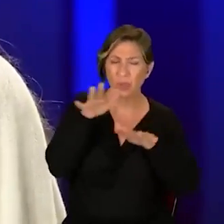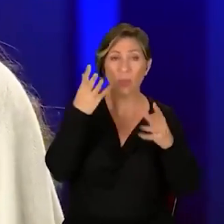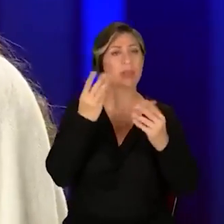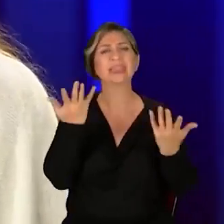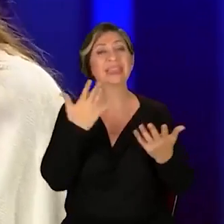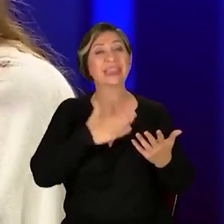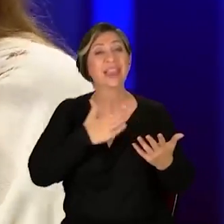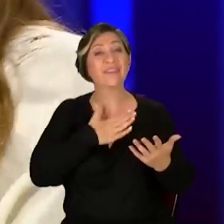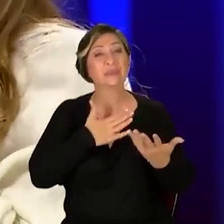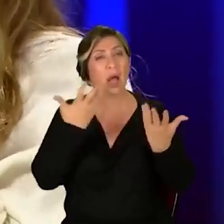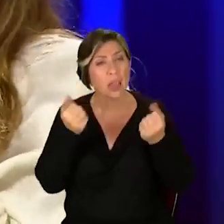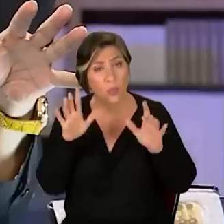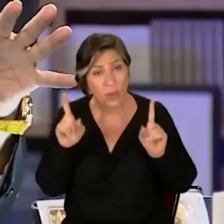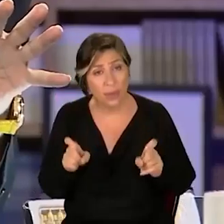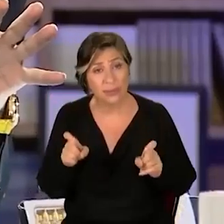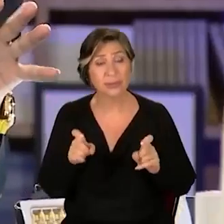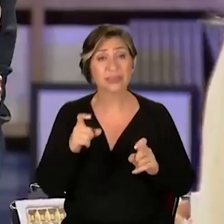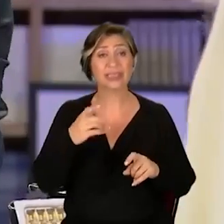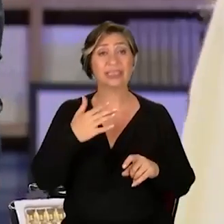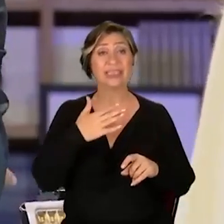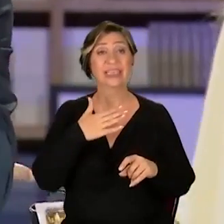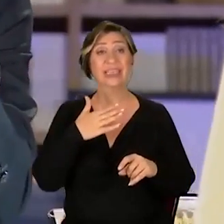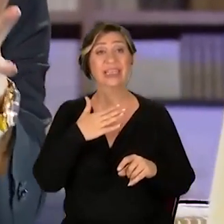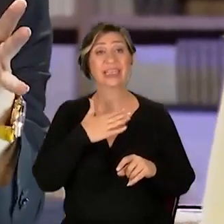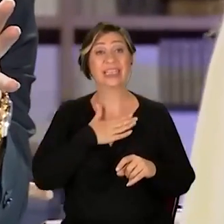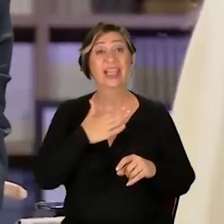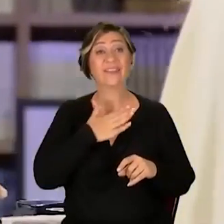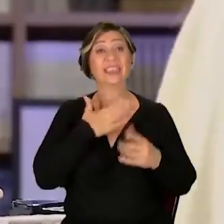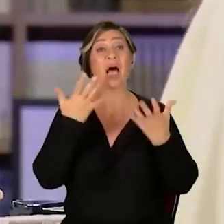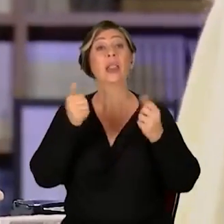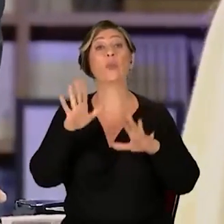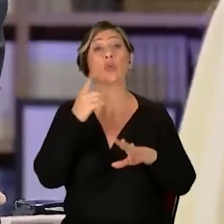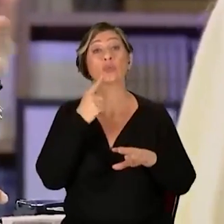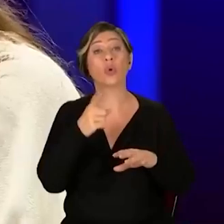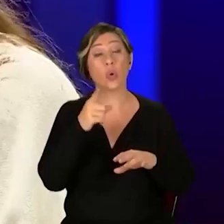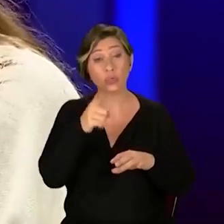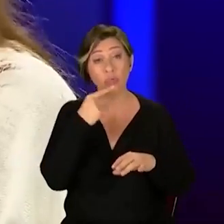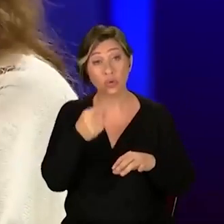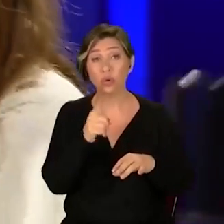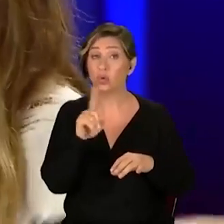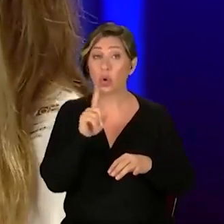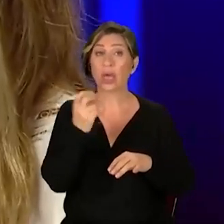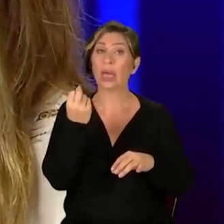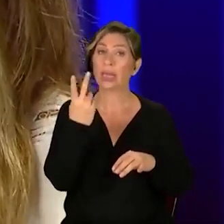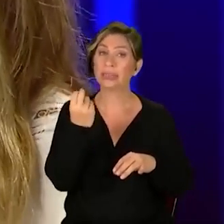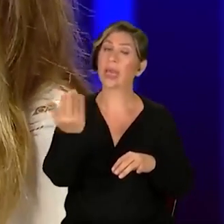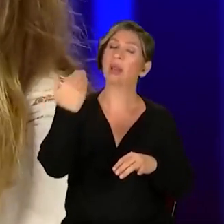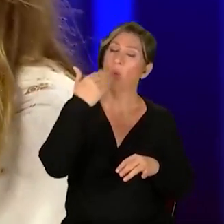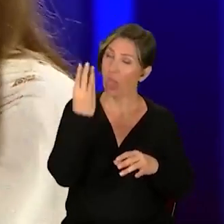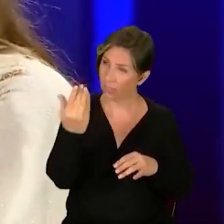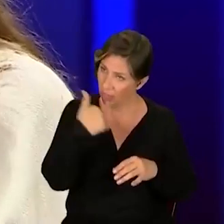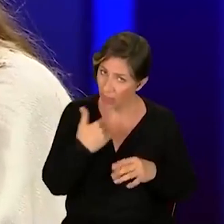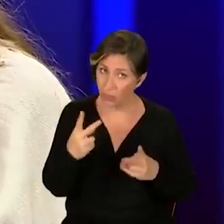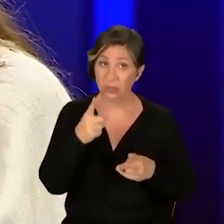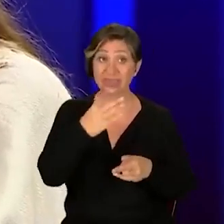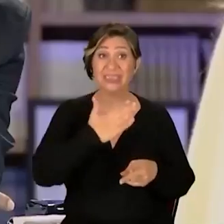ben nasıl, onları... nefes mi alamıyorlar bunlar? Yani nefes alamıyorum diye de gelebilir. Aslında meseleleri o mu? Hayır, hepsi onu öyle. Onu mu söylüyorlar, yok, yoksa siz mi? Yok, kanserli de gelebiliyor. Ama siz